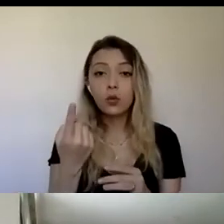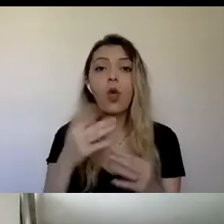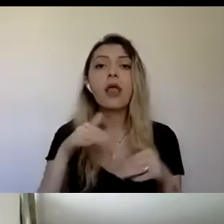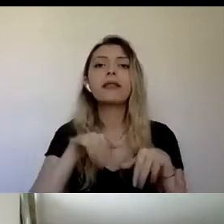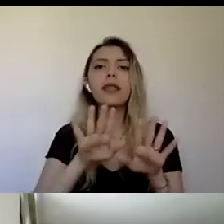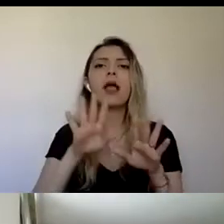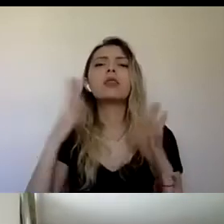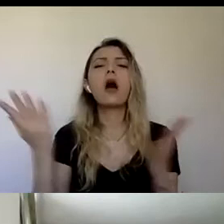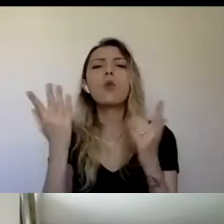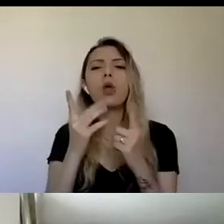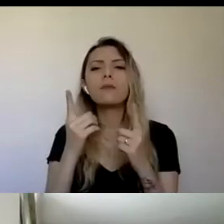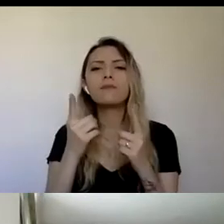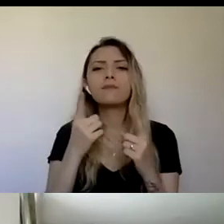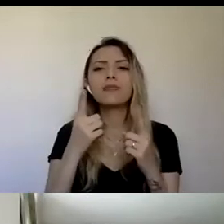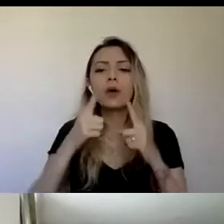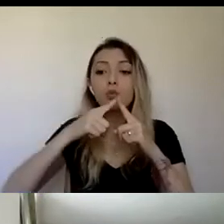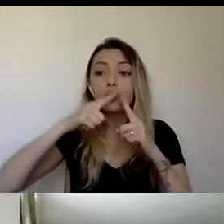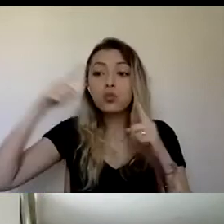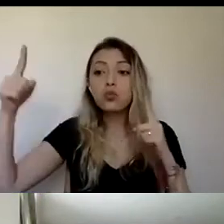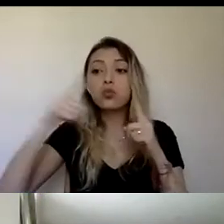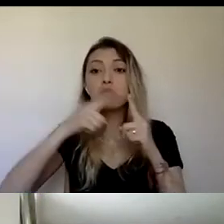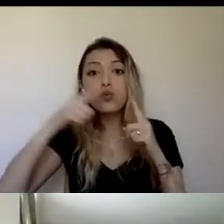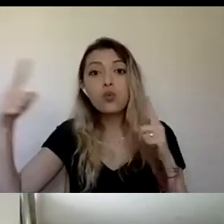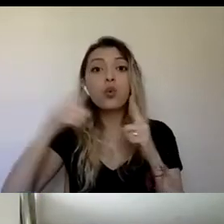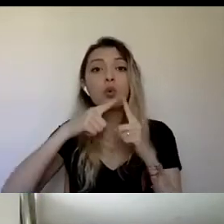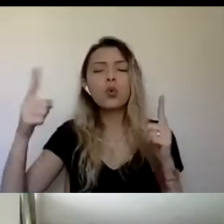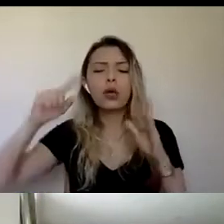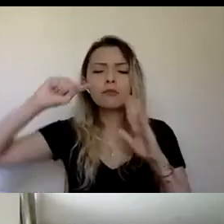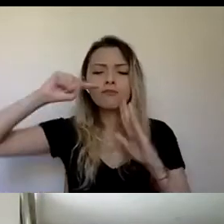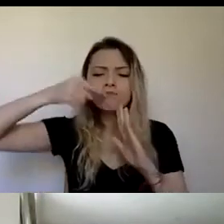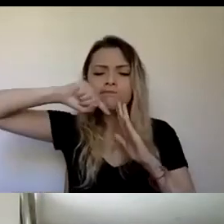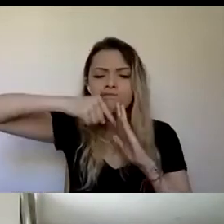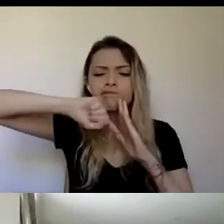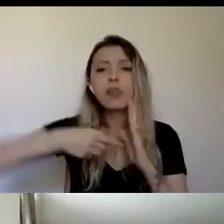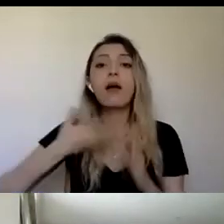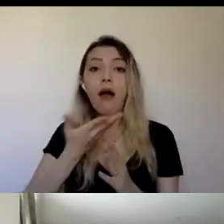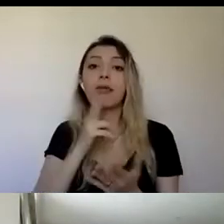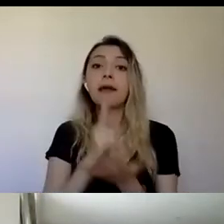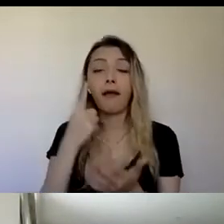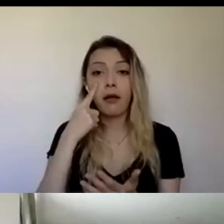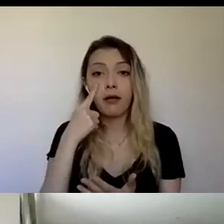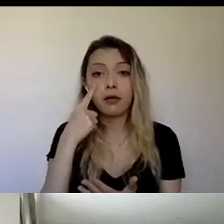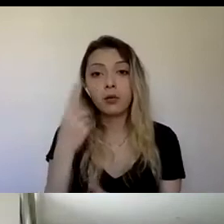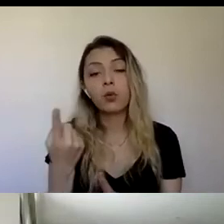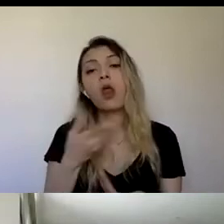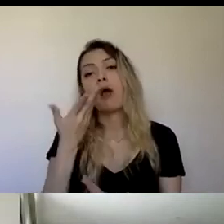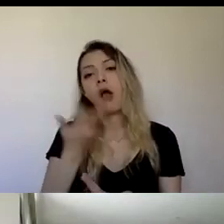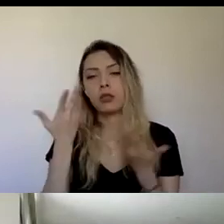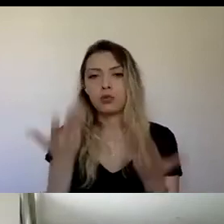anlattıkları genel yorumlar yayınlarlar. Kararlar, tavsiyeler yayınlarlar. Onlar içerisinden